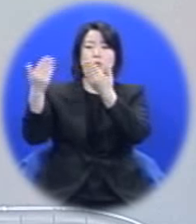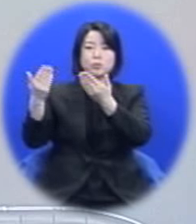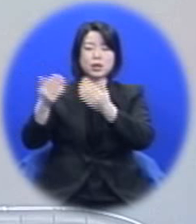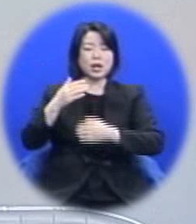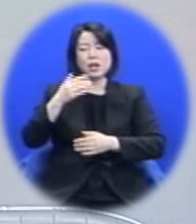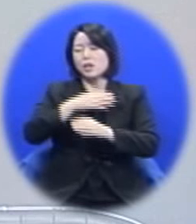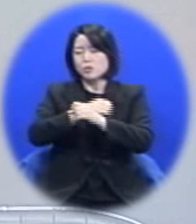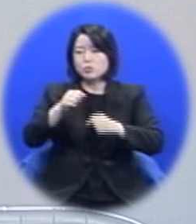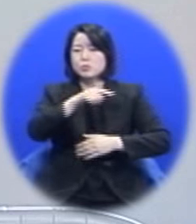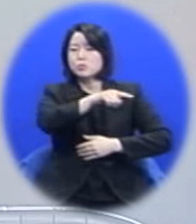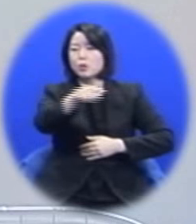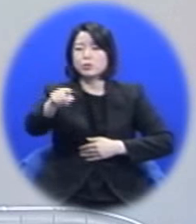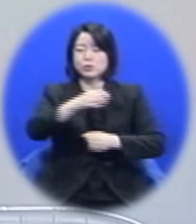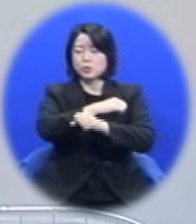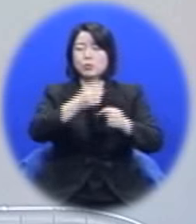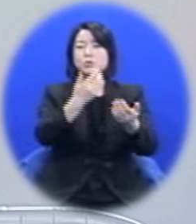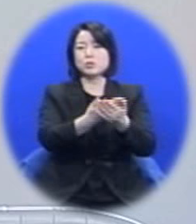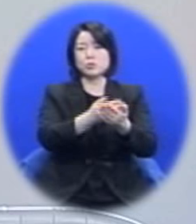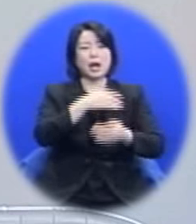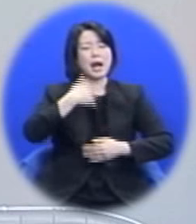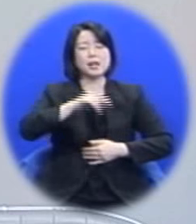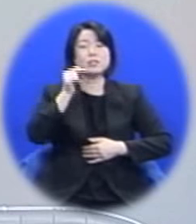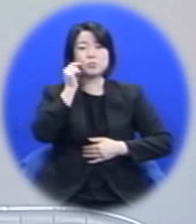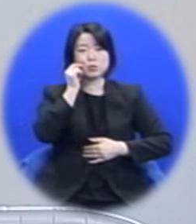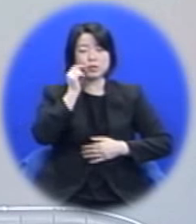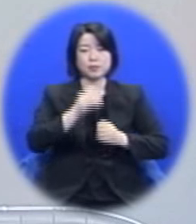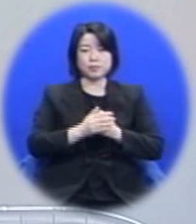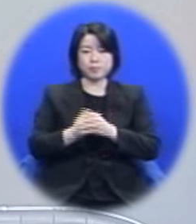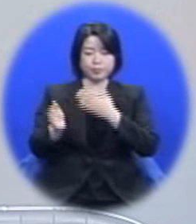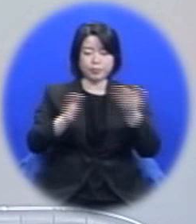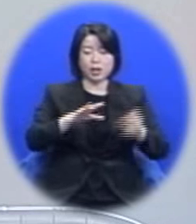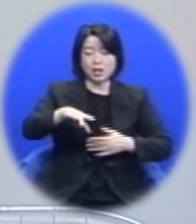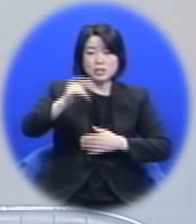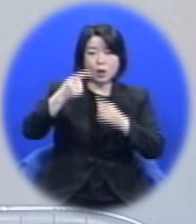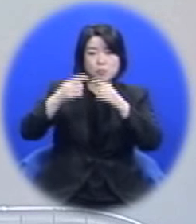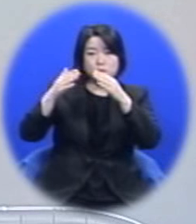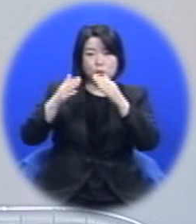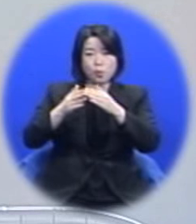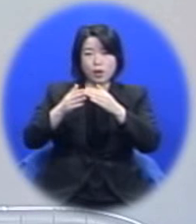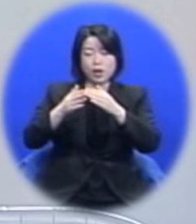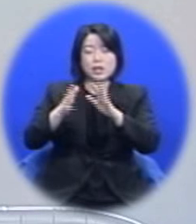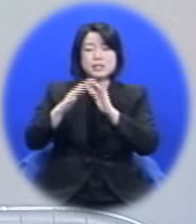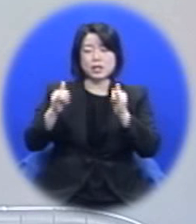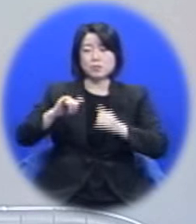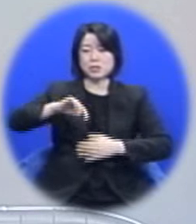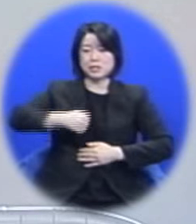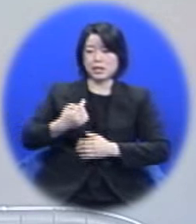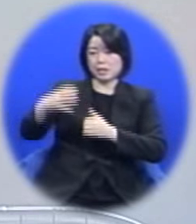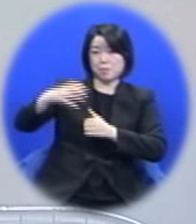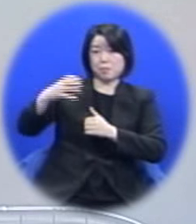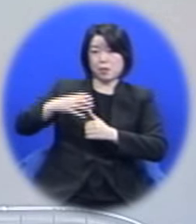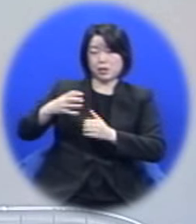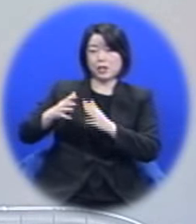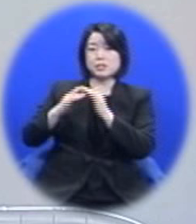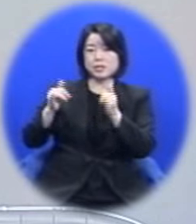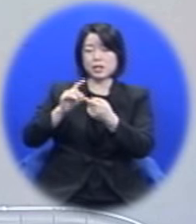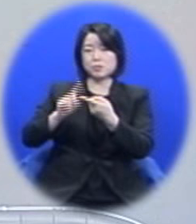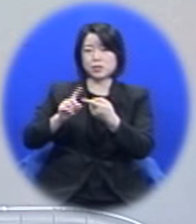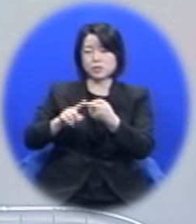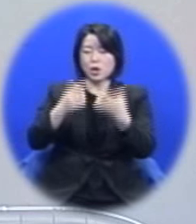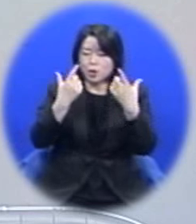못해서 그렇습니다. 초대교회 교인들은요, 자기들을 핍박하는 사람들을 향하여 그들도 똑같이 기도하고